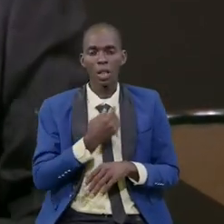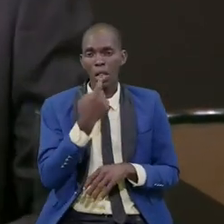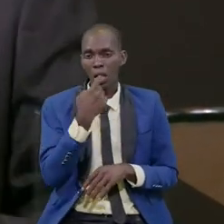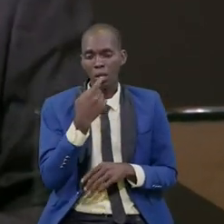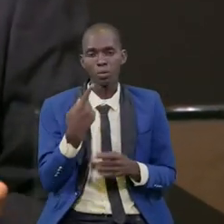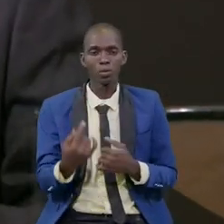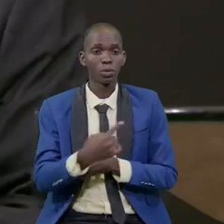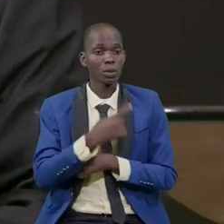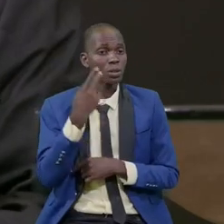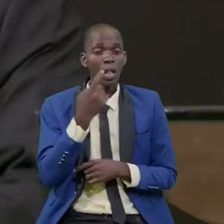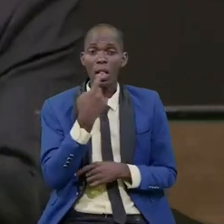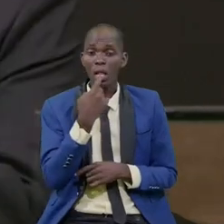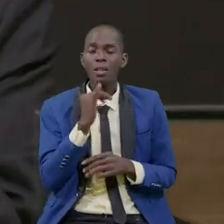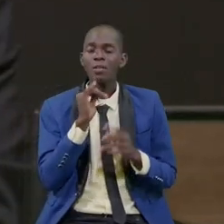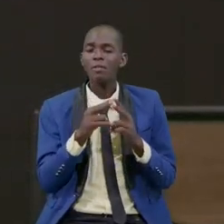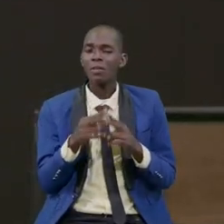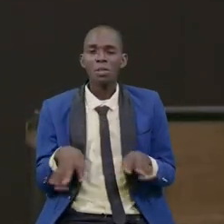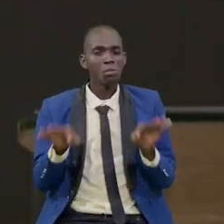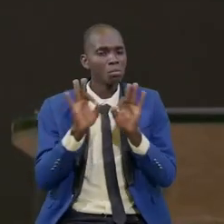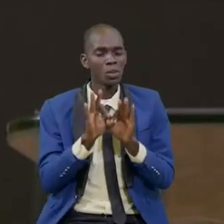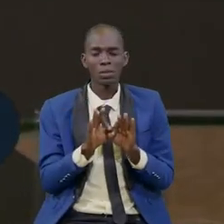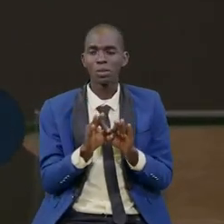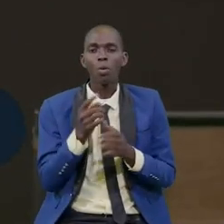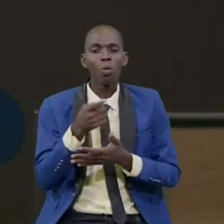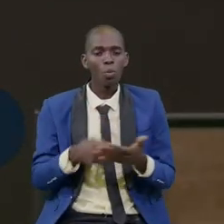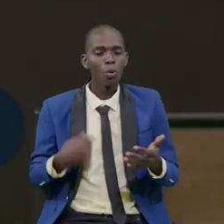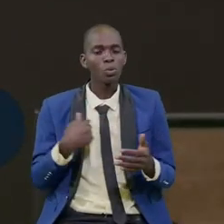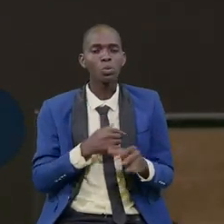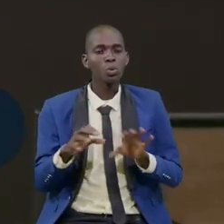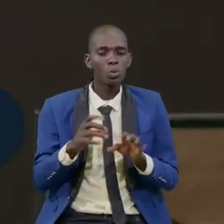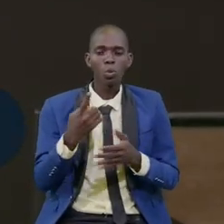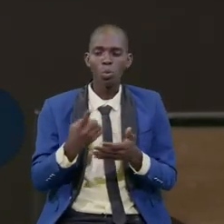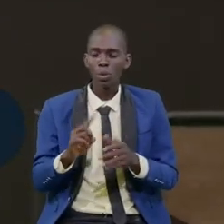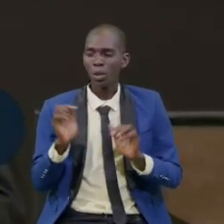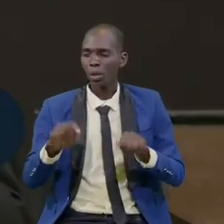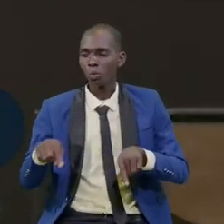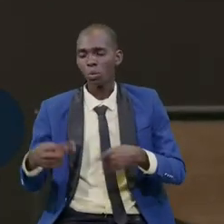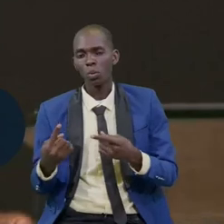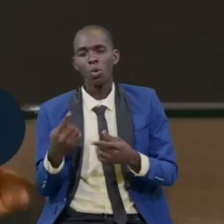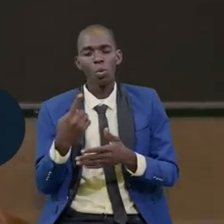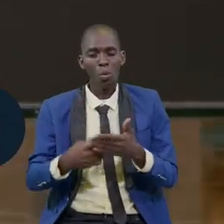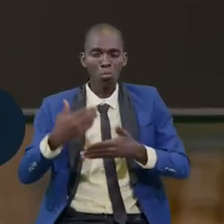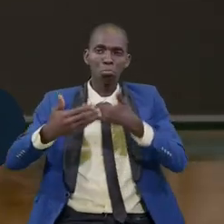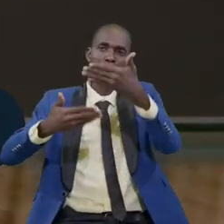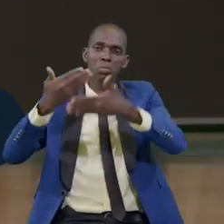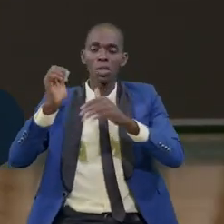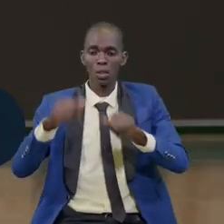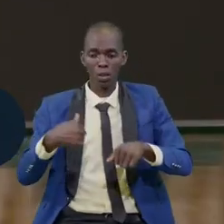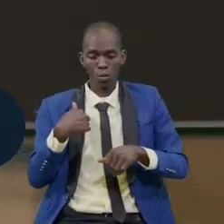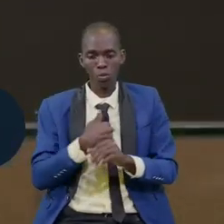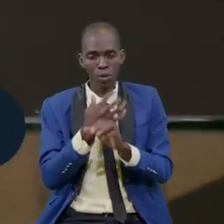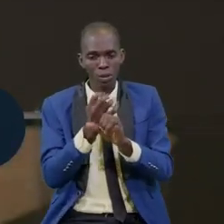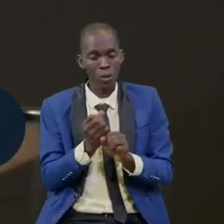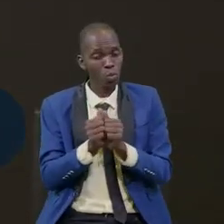notre langue. La langue est très importante et essentielle. Qu'est-ce qu'on peut faire? Quel progrès pouvons-nous faire sans